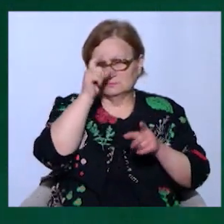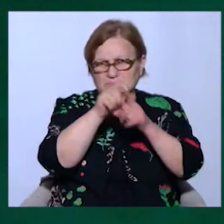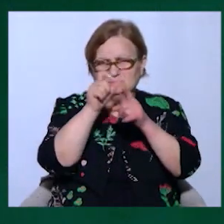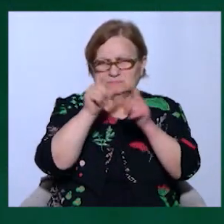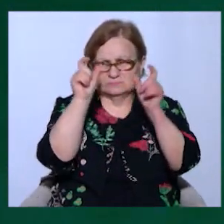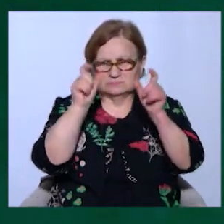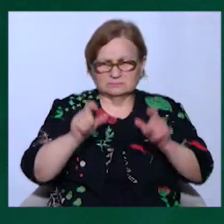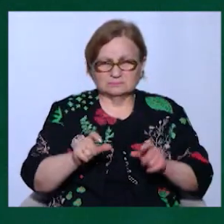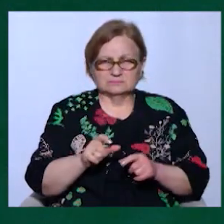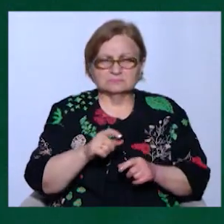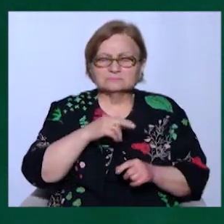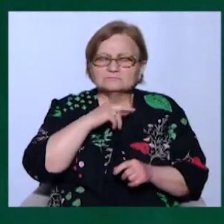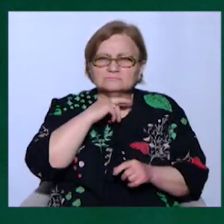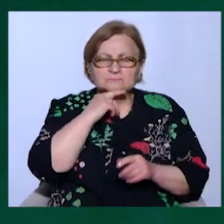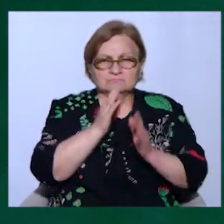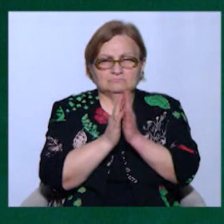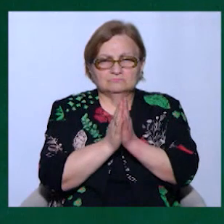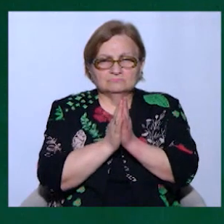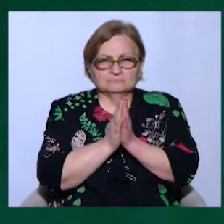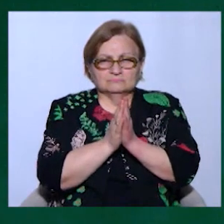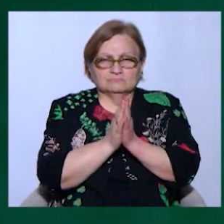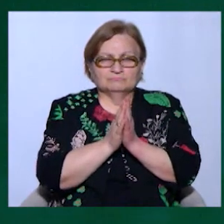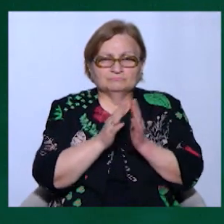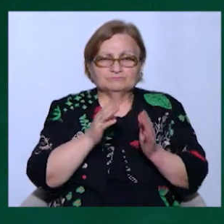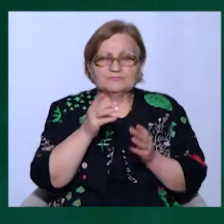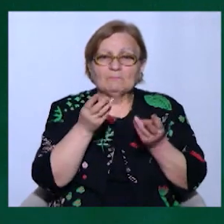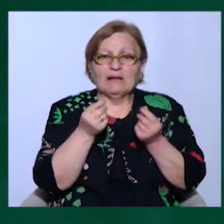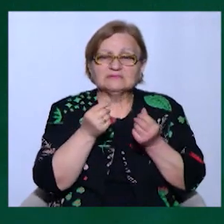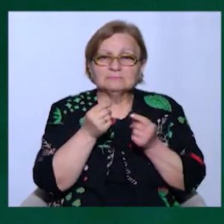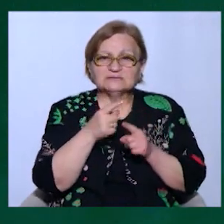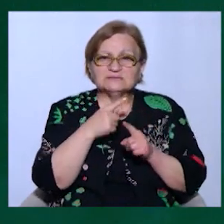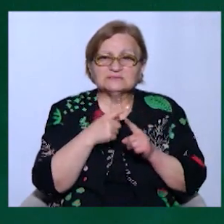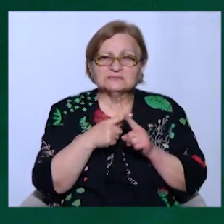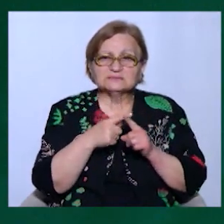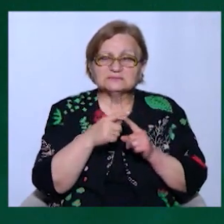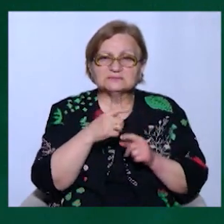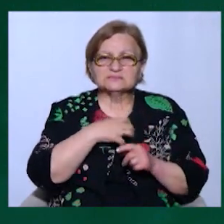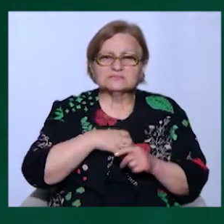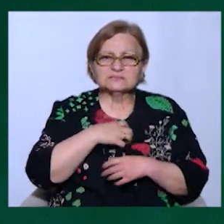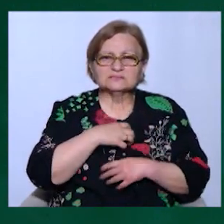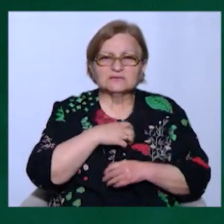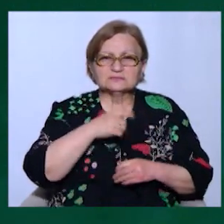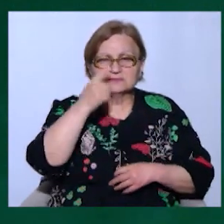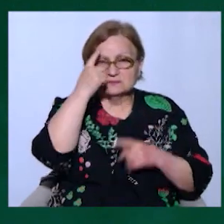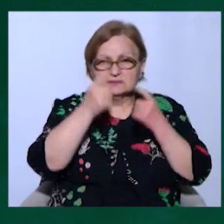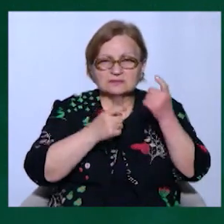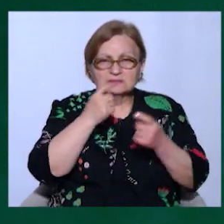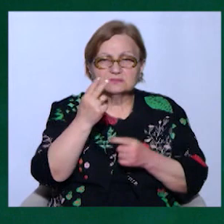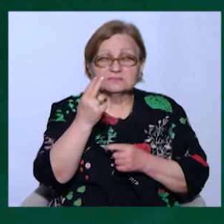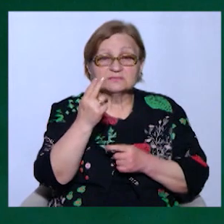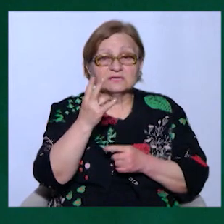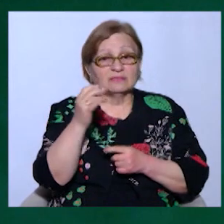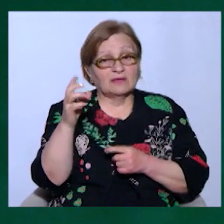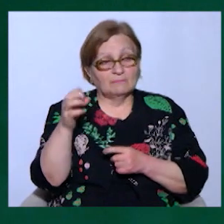გთხოვთ იყოთ ყურადღებით. ძირითადი ცნება ვთქვი მე მათემატიკის. მათემატიკის ძირითადი ცნება და ამ წუთას ვამბობ